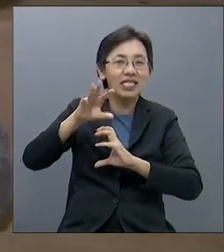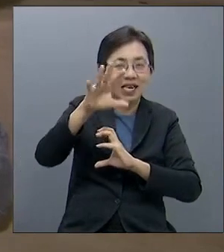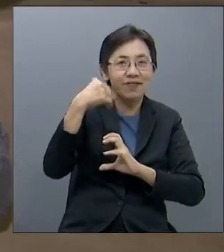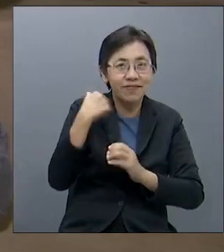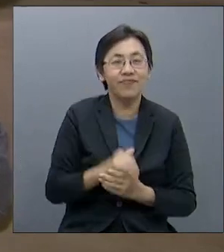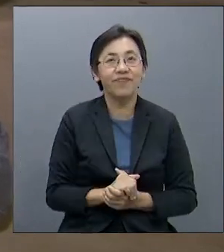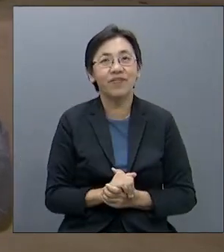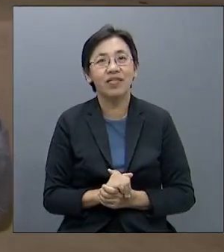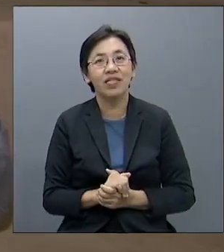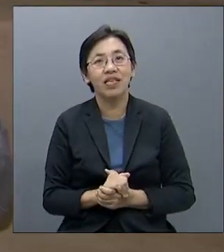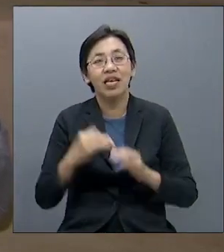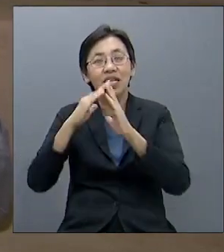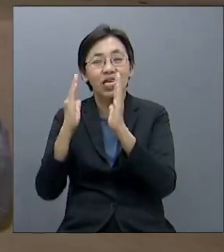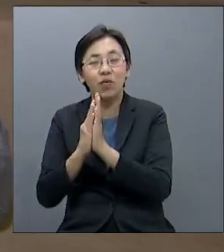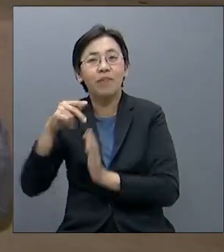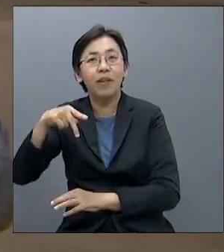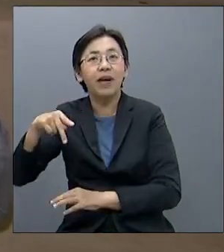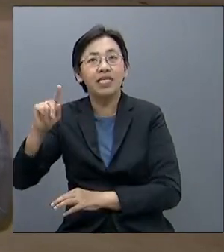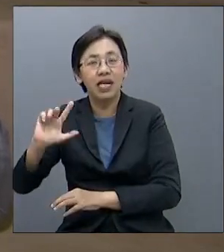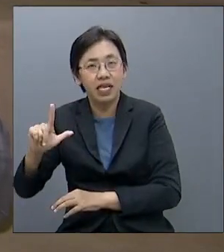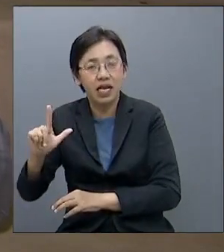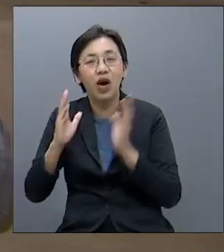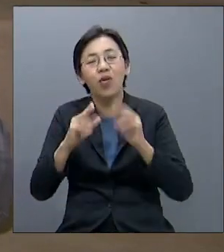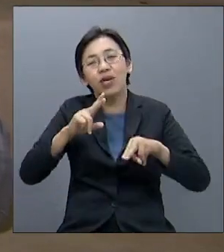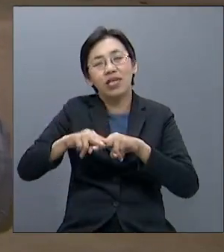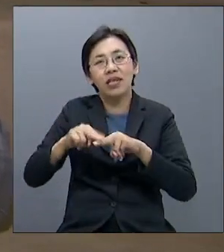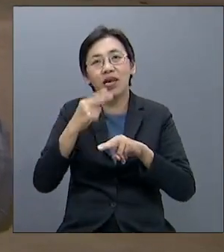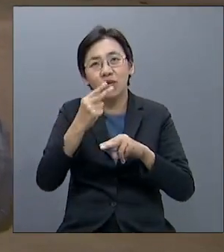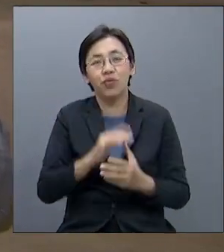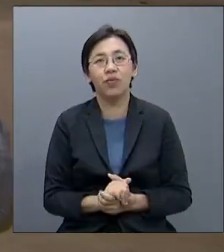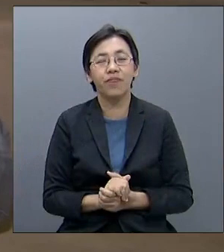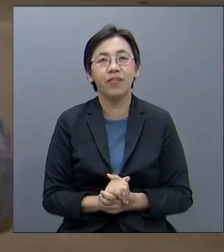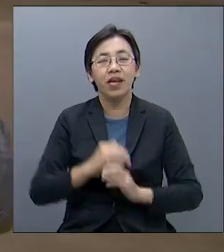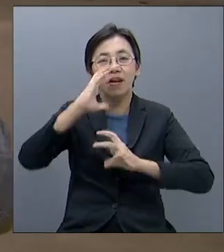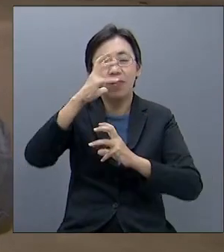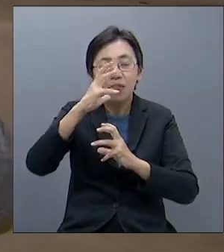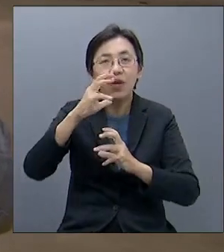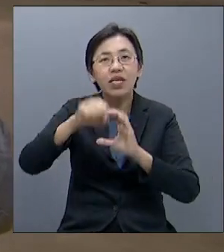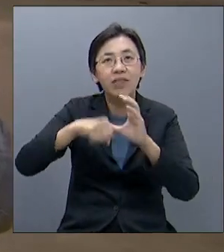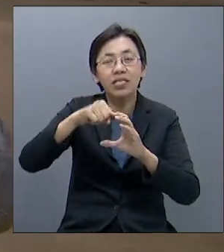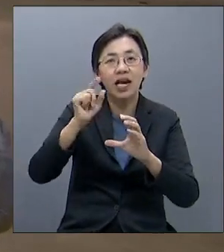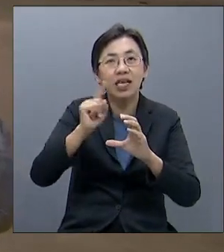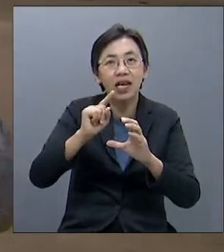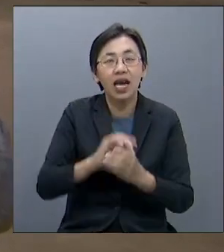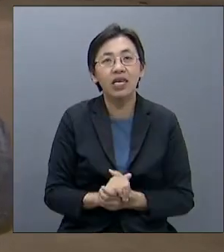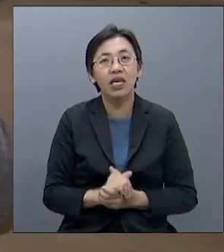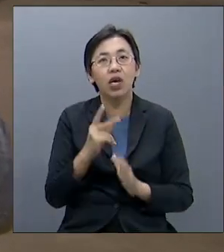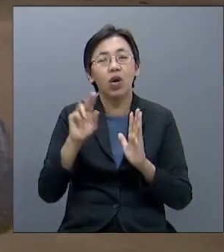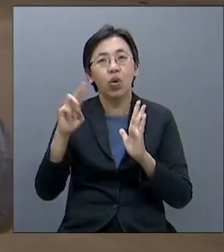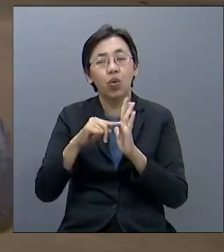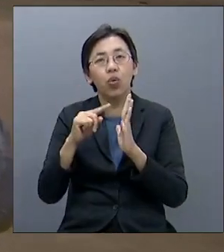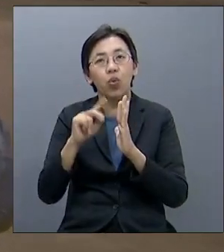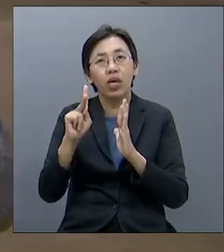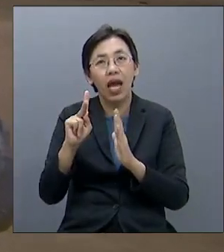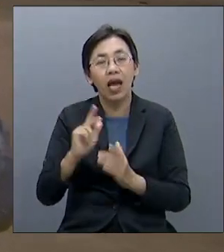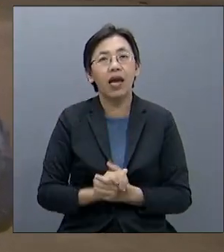ที่อยู่ฝั่งวัดพระพลาชัยก็เป็นพื้นที่ของคนดูค่ะโดยหนังเรื่องสำคัญนะคะที่ถูกนำมาฉายก็คือเรื่องครูแกค่ะเป็นต้นทางที่มาจากมนัส